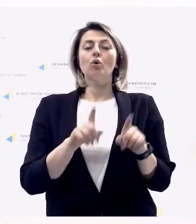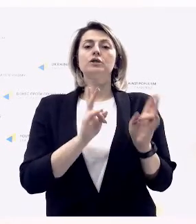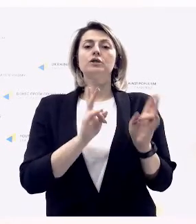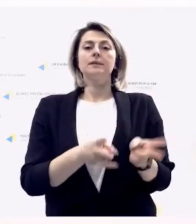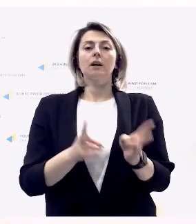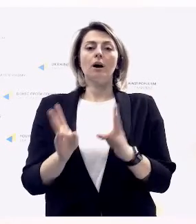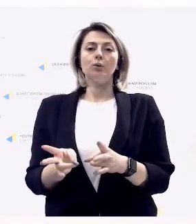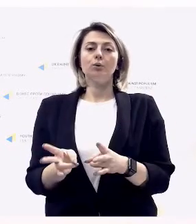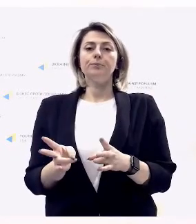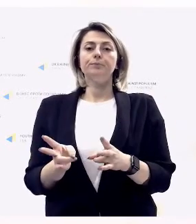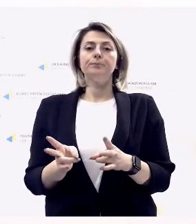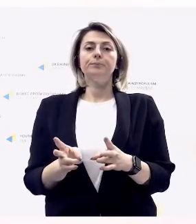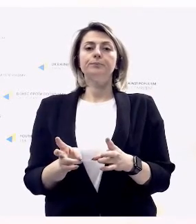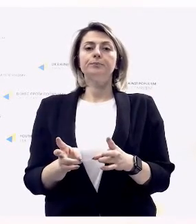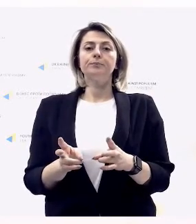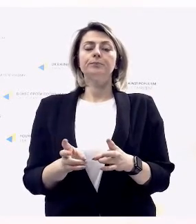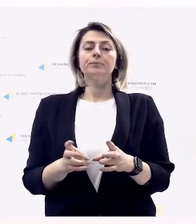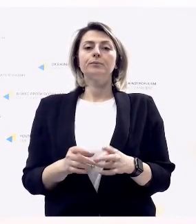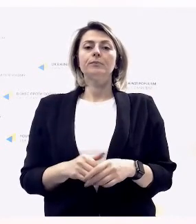страждають